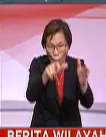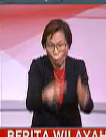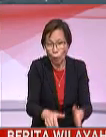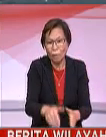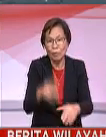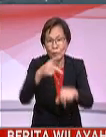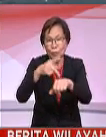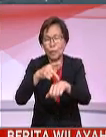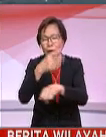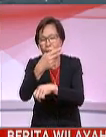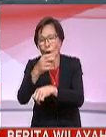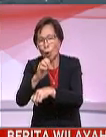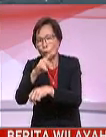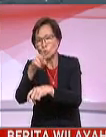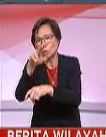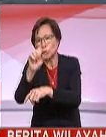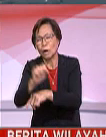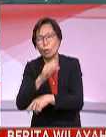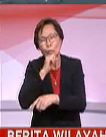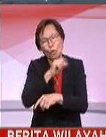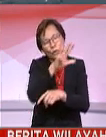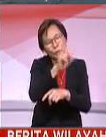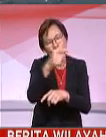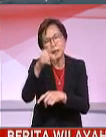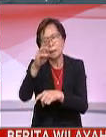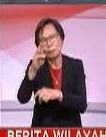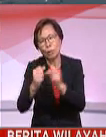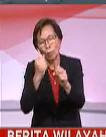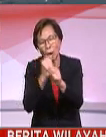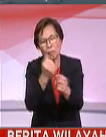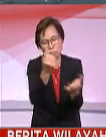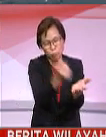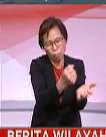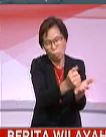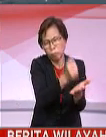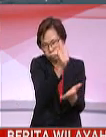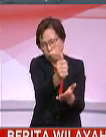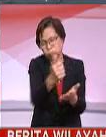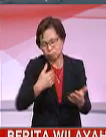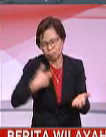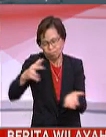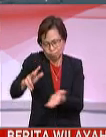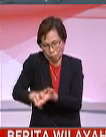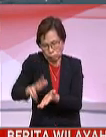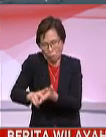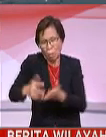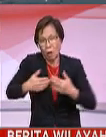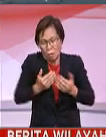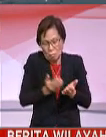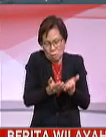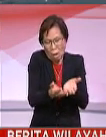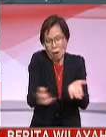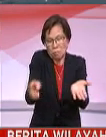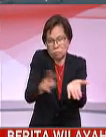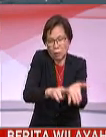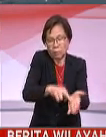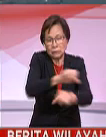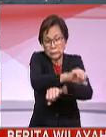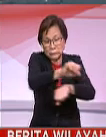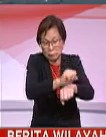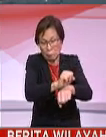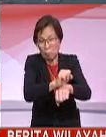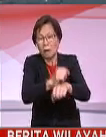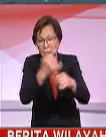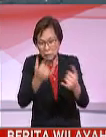berusia 30 hingga 65 tahun mempunyai dokumen perjalanan diri yang sah. Kapal yang berdaftar di Singapura itu